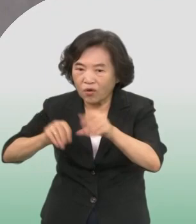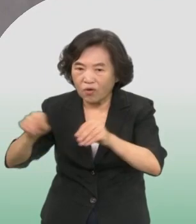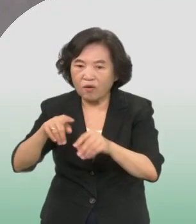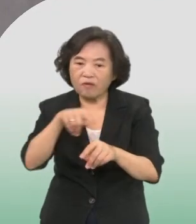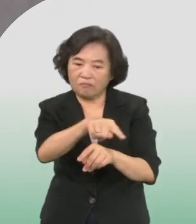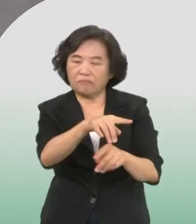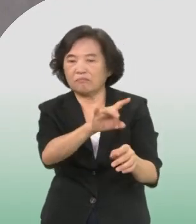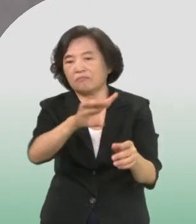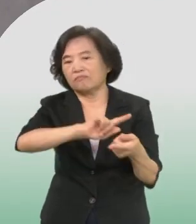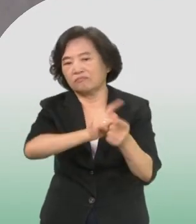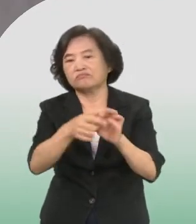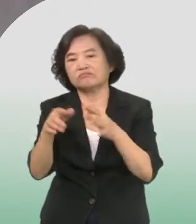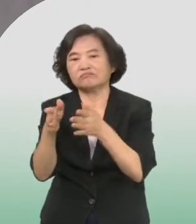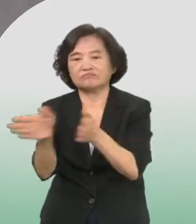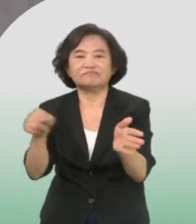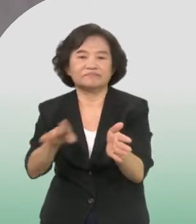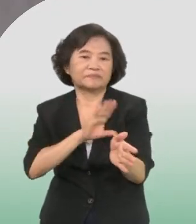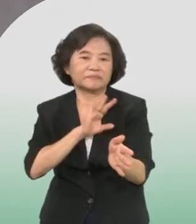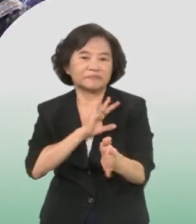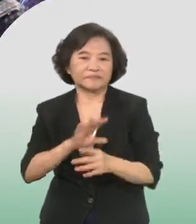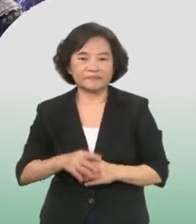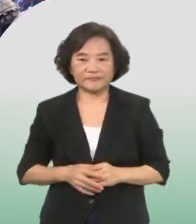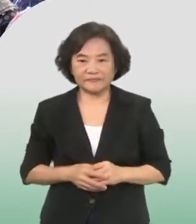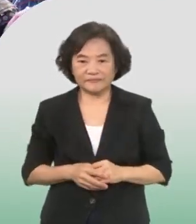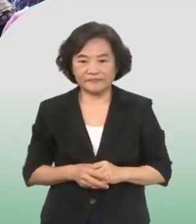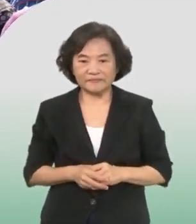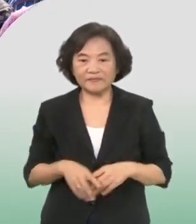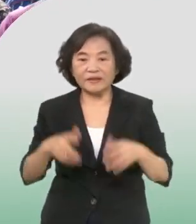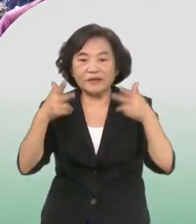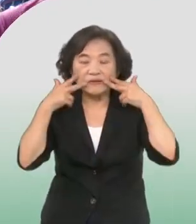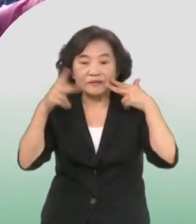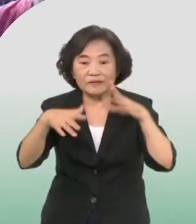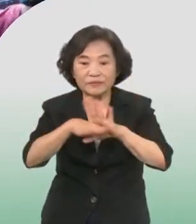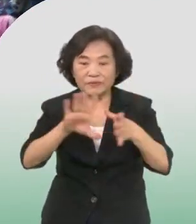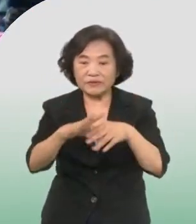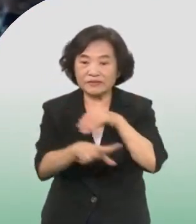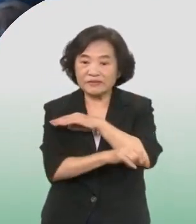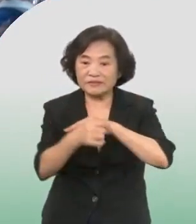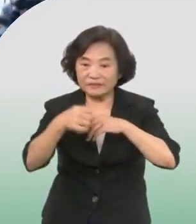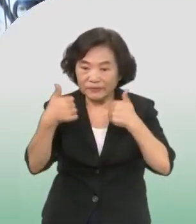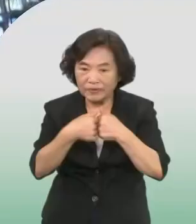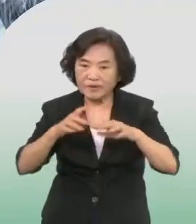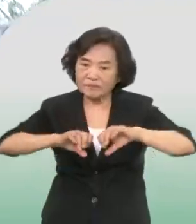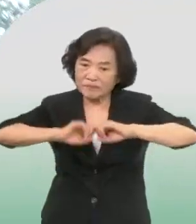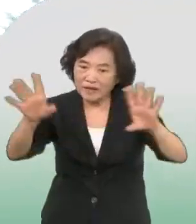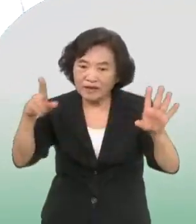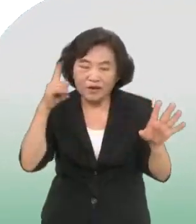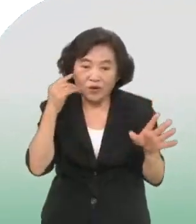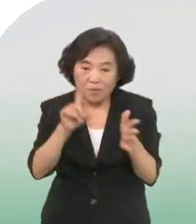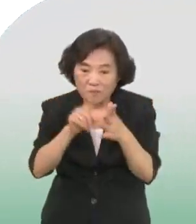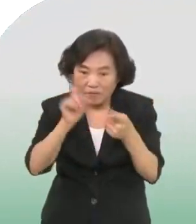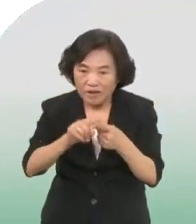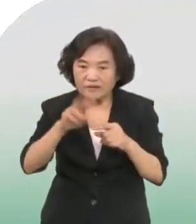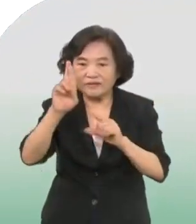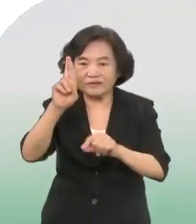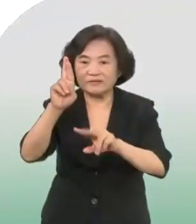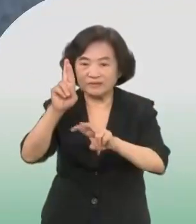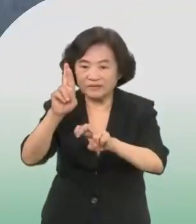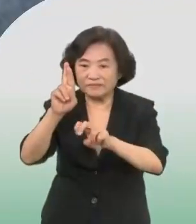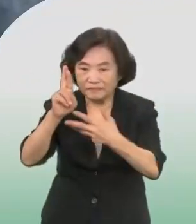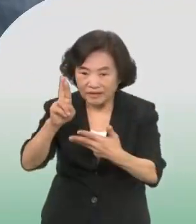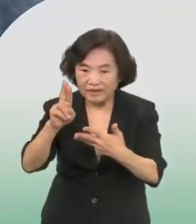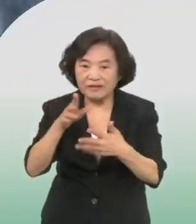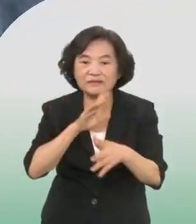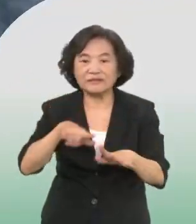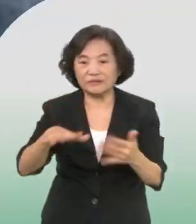识资讯的传递的一个先驱。 原住民族文化基金会韩国讲，由基金会慢慢提升年二十八，